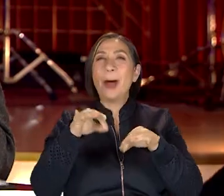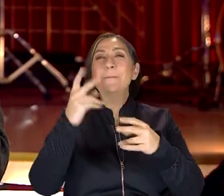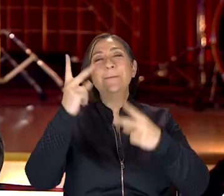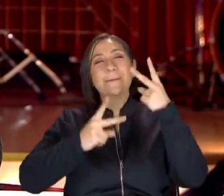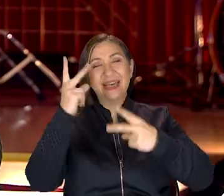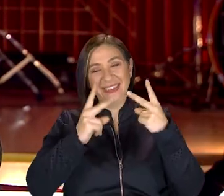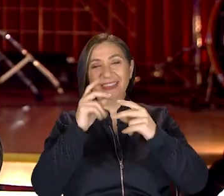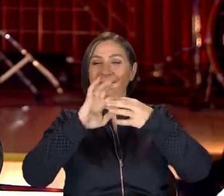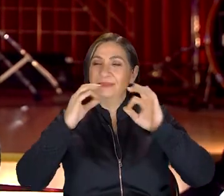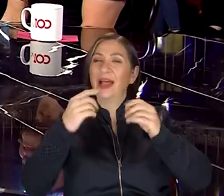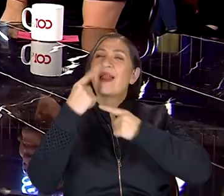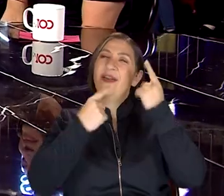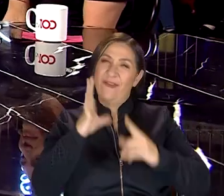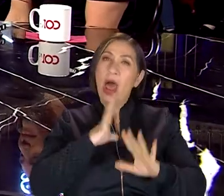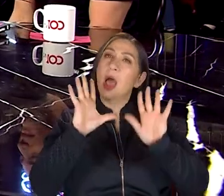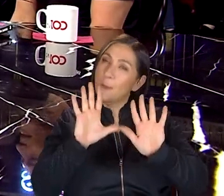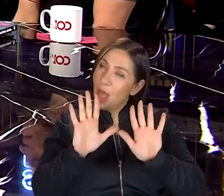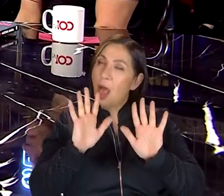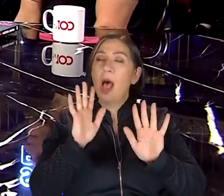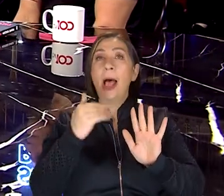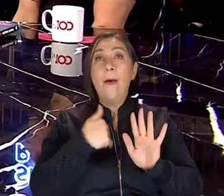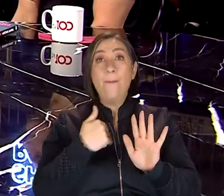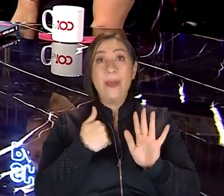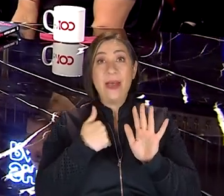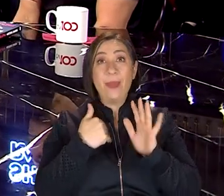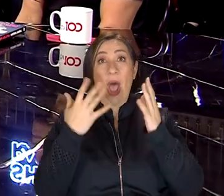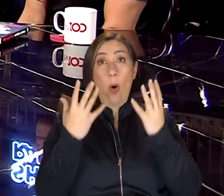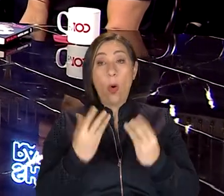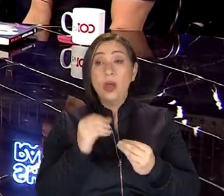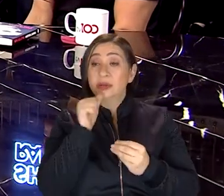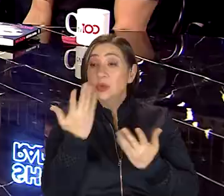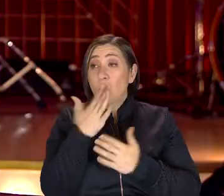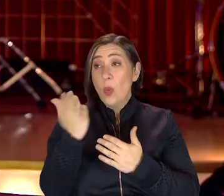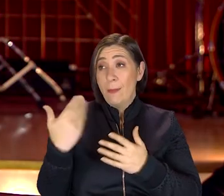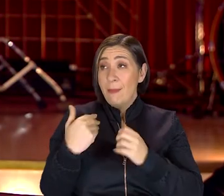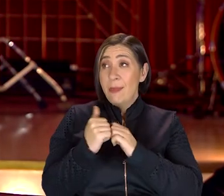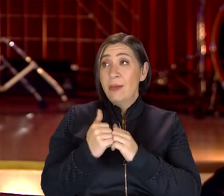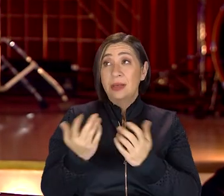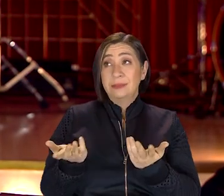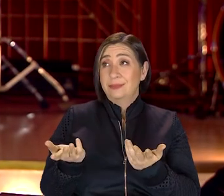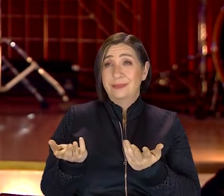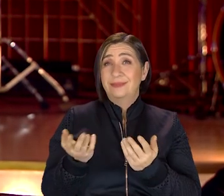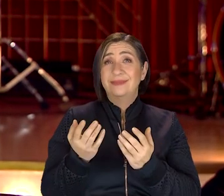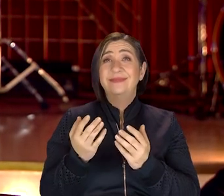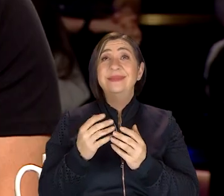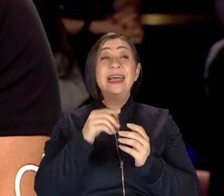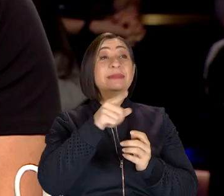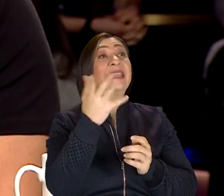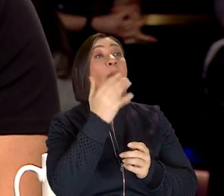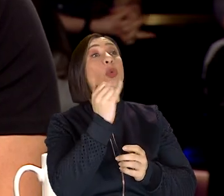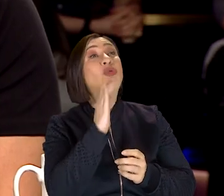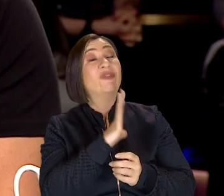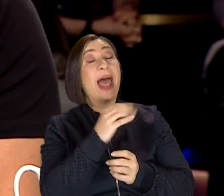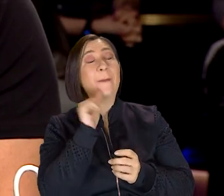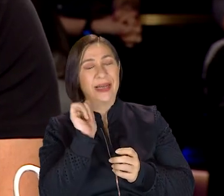bazı şeyler speküle edildi falan filan, evet, ama benimle olan şeyler hiç yok. Şimdi bak, daha beteri var